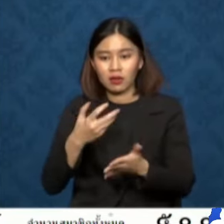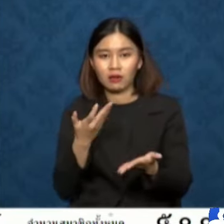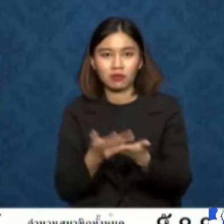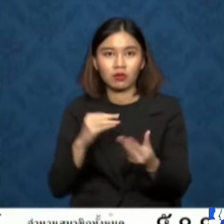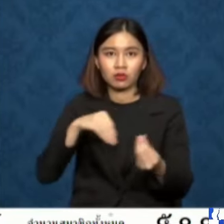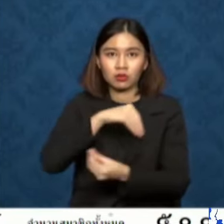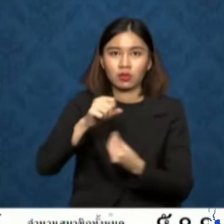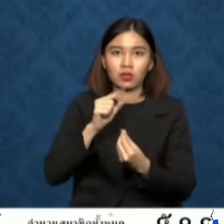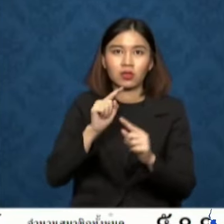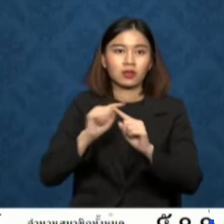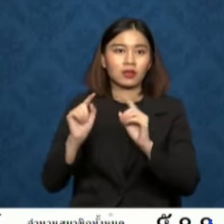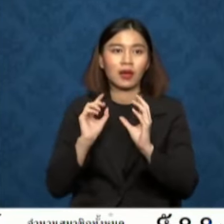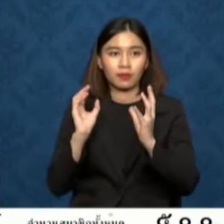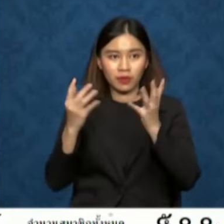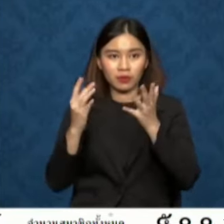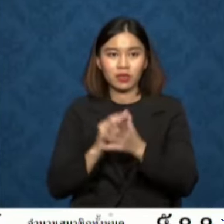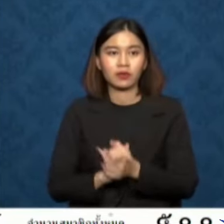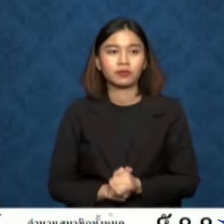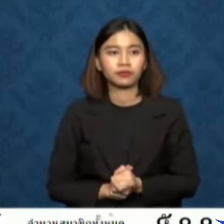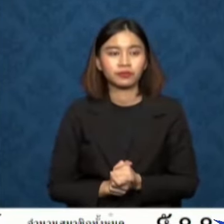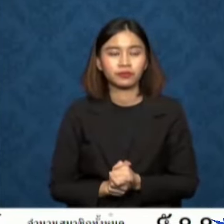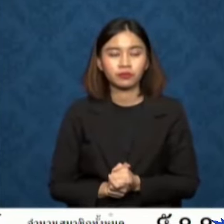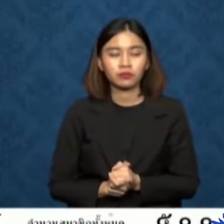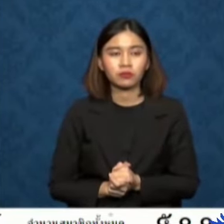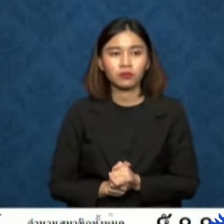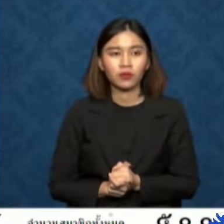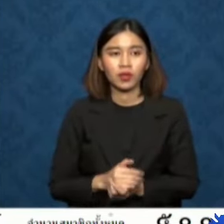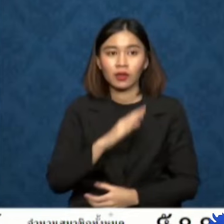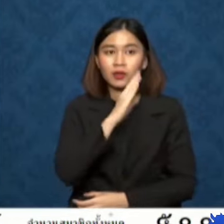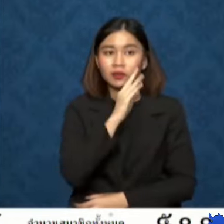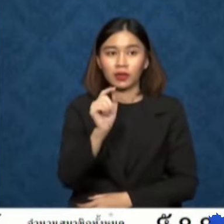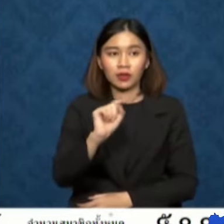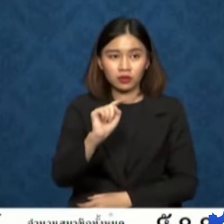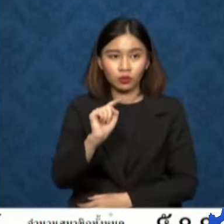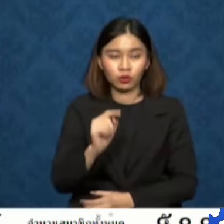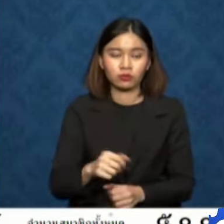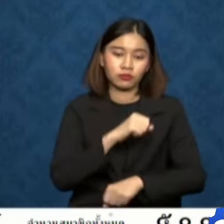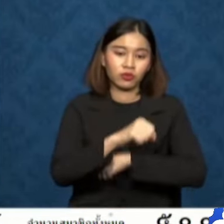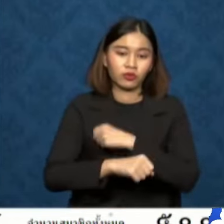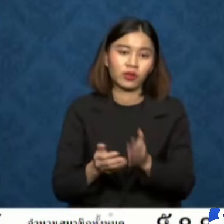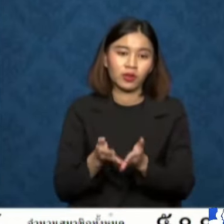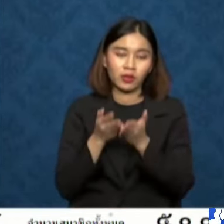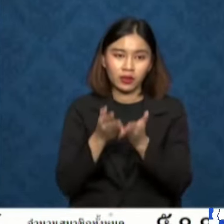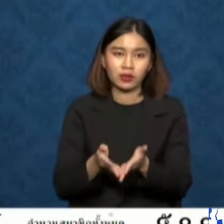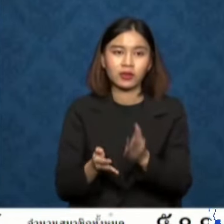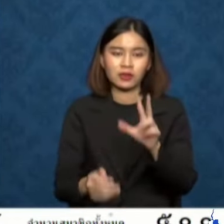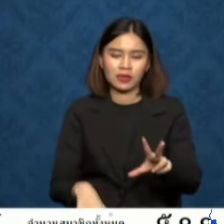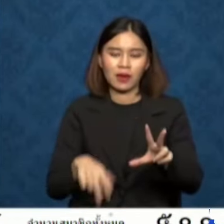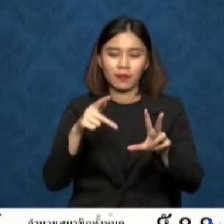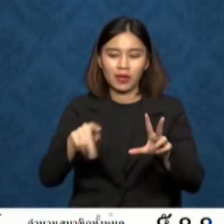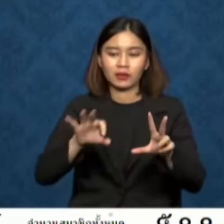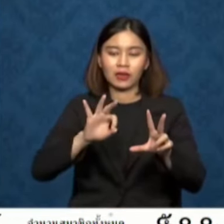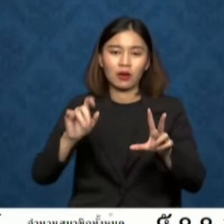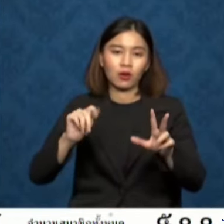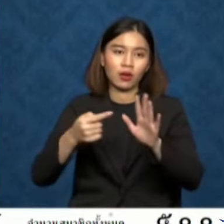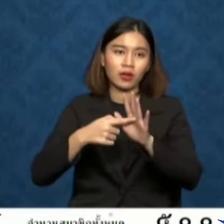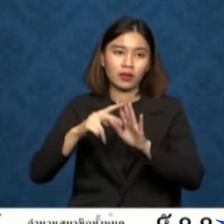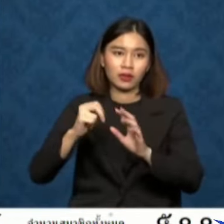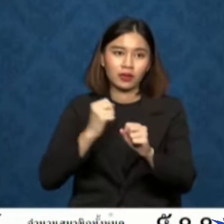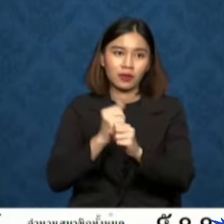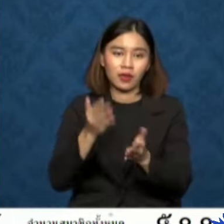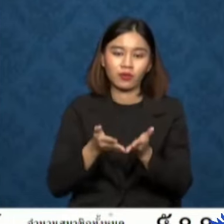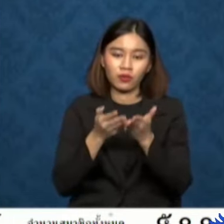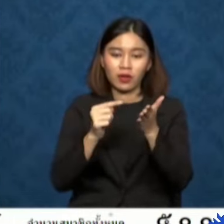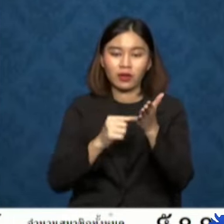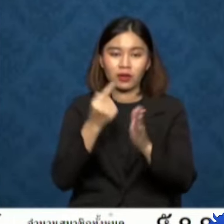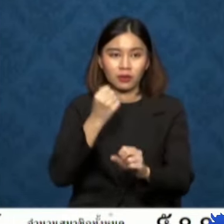ทางเศรษฐกิจแต่อย่างใดและถ้าเราสามารถต่อเรือลบเราวาง3,900ตันได้แล้วลำแรก